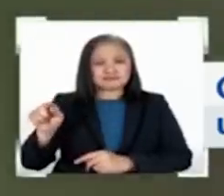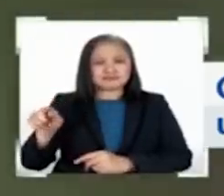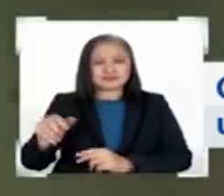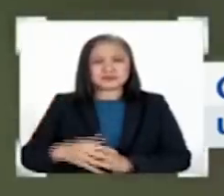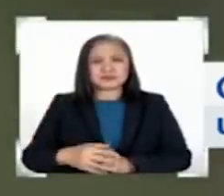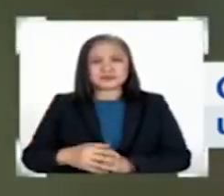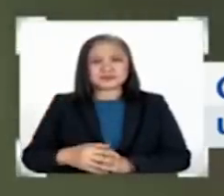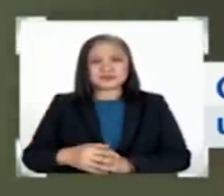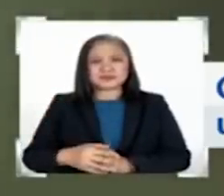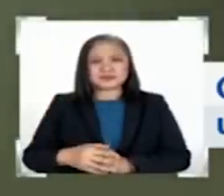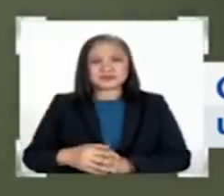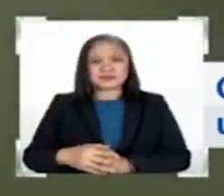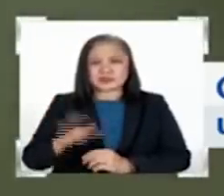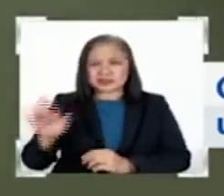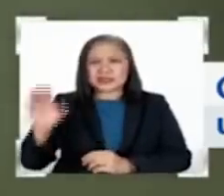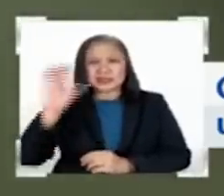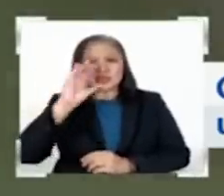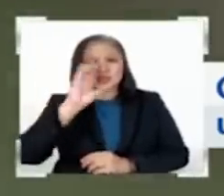hanapin niya yung